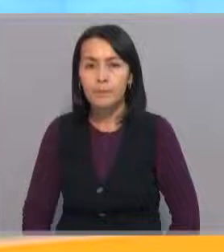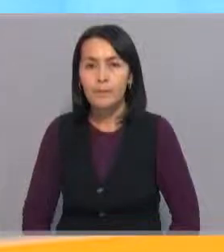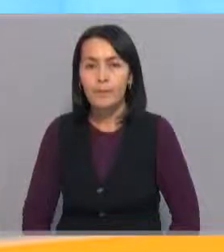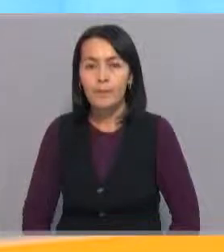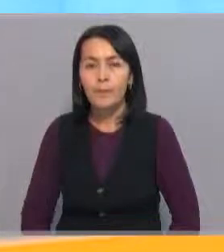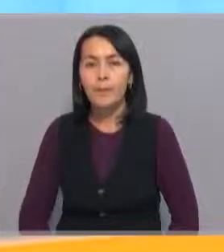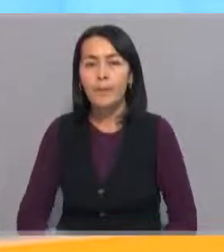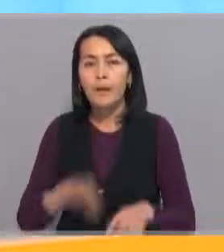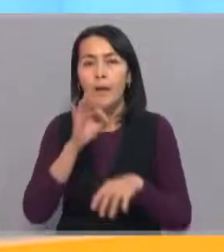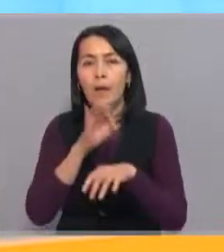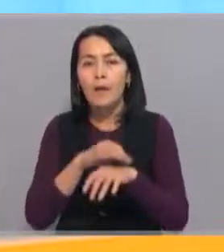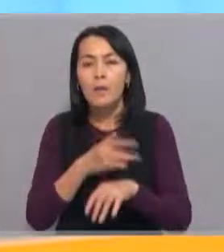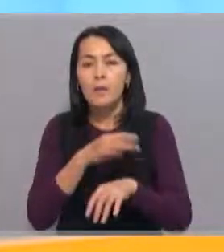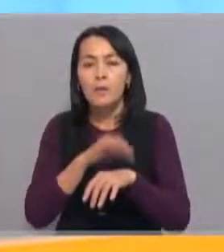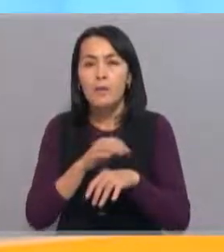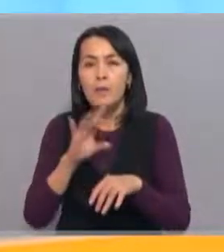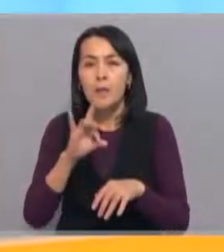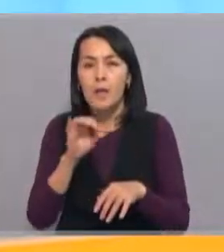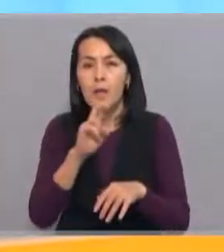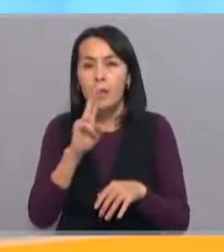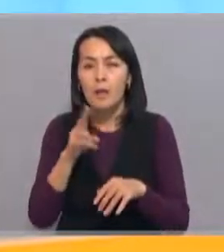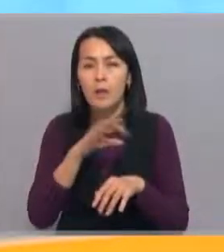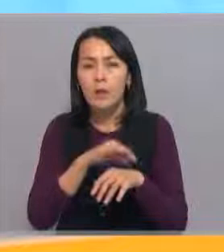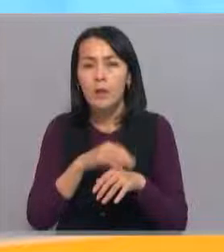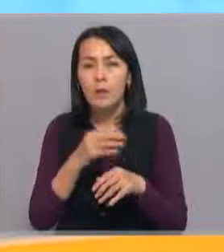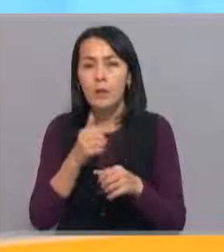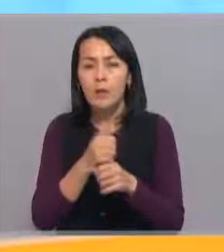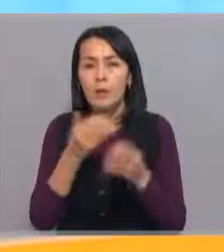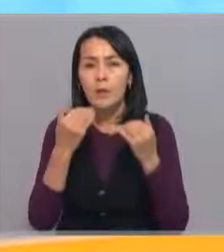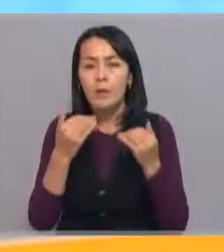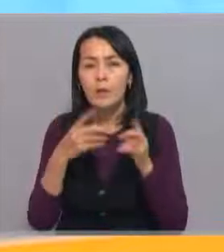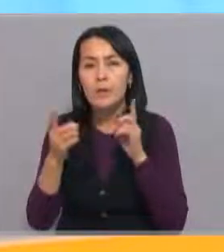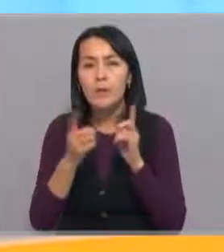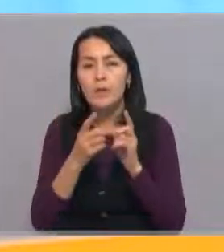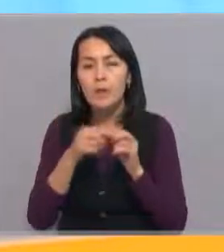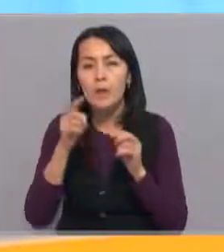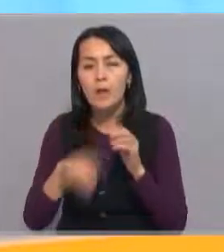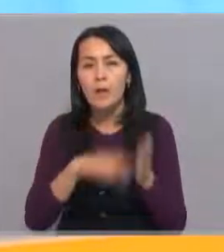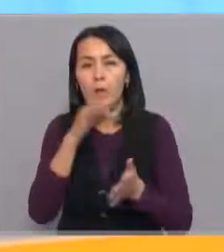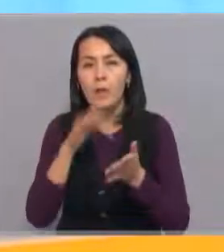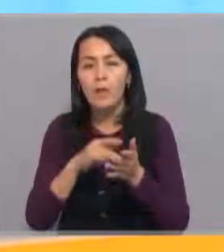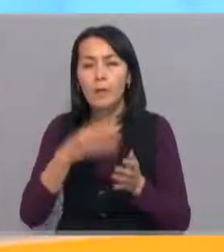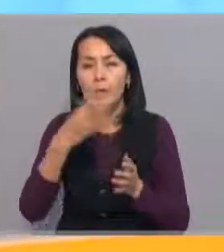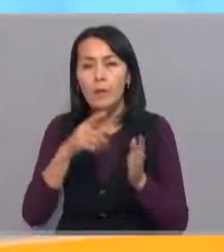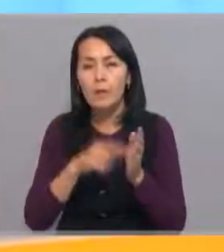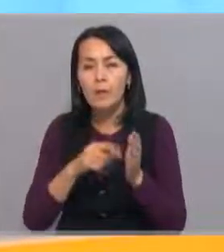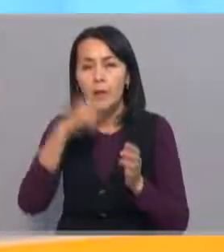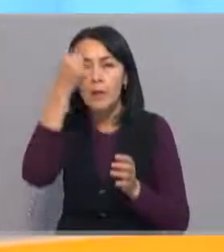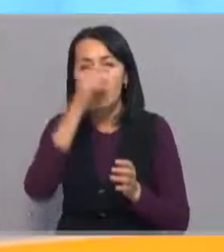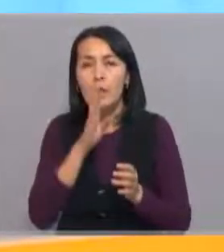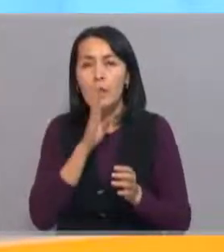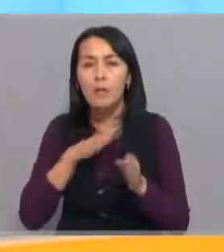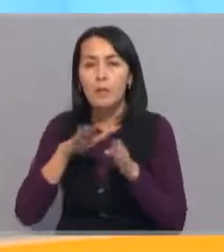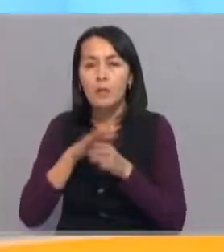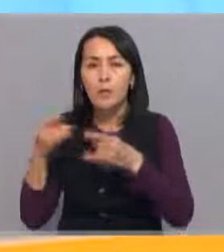Сүт безінің қатерлісігі рак ауруларының көш басында тұр. Ең жиі кездесетін болғандықтан арнайы орталықтар 47 жастағы әйелдерді